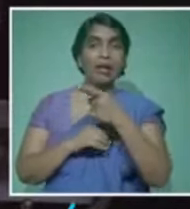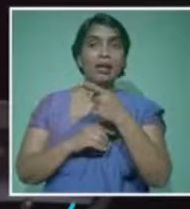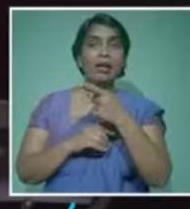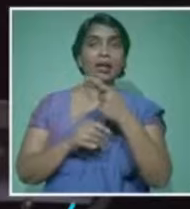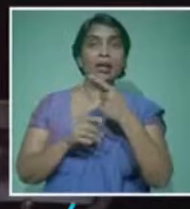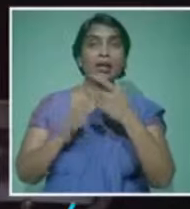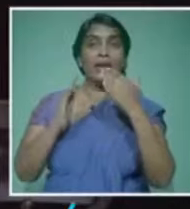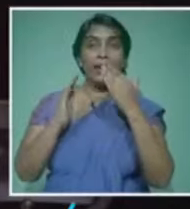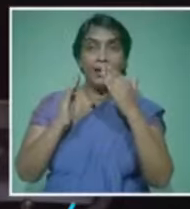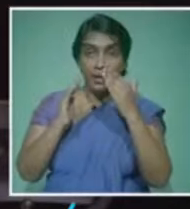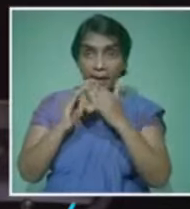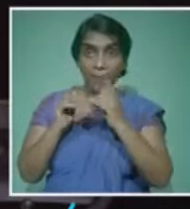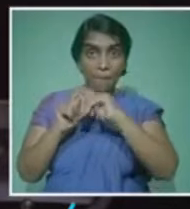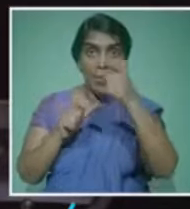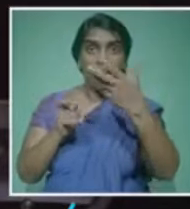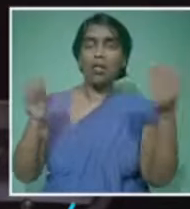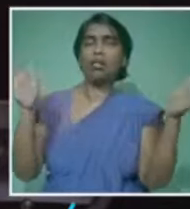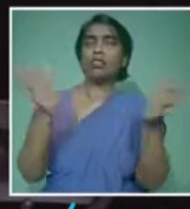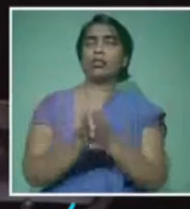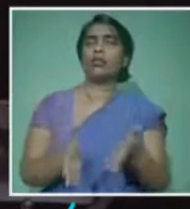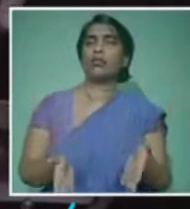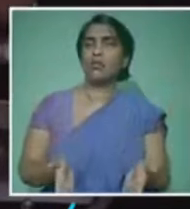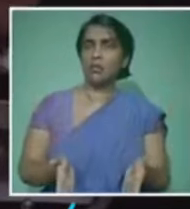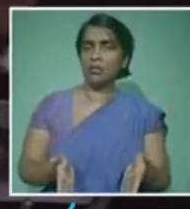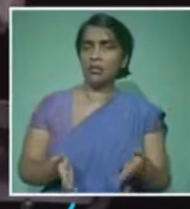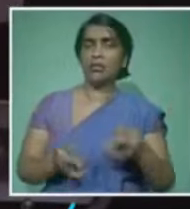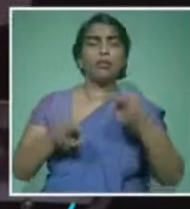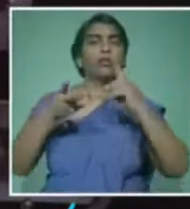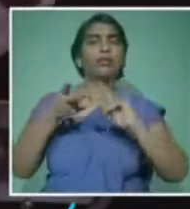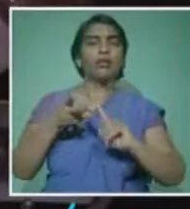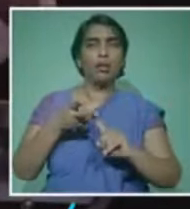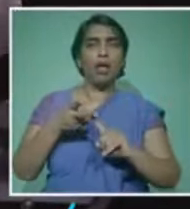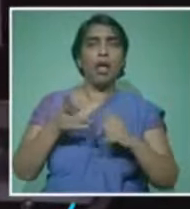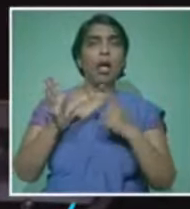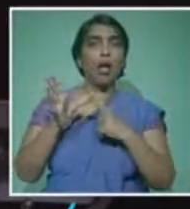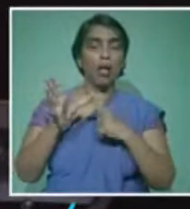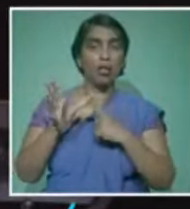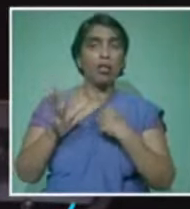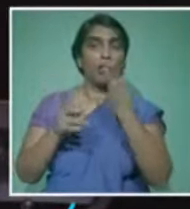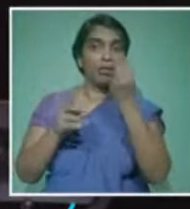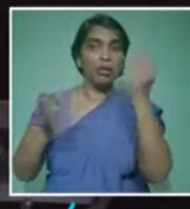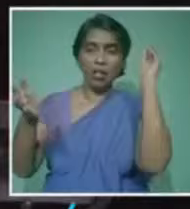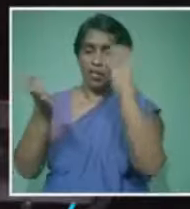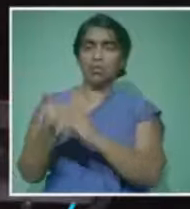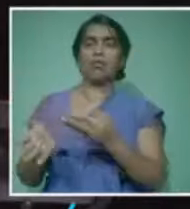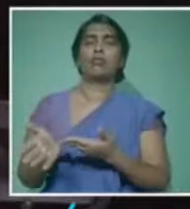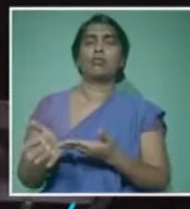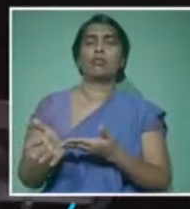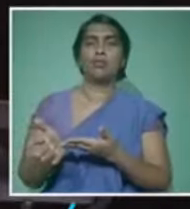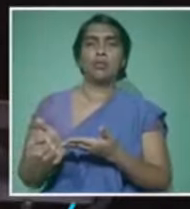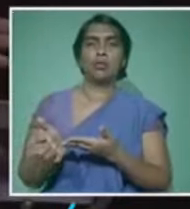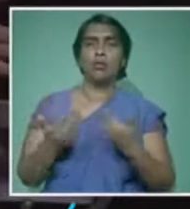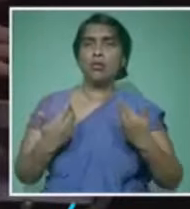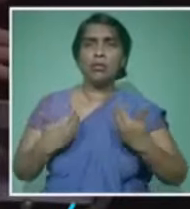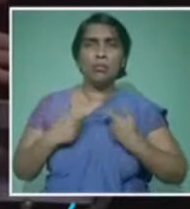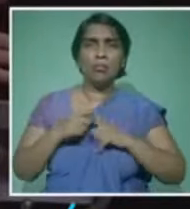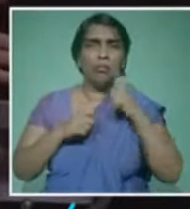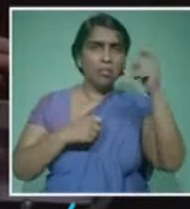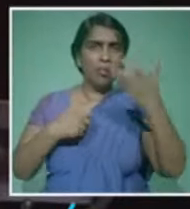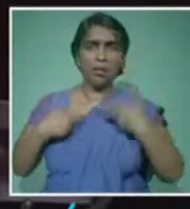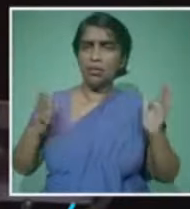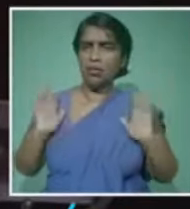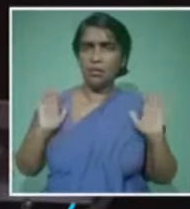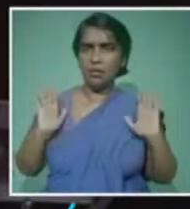වැනි දින සල්ලිත් මේකට දාලා තියෙනවා හරි ඊළඟට ඉන්නවා අතවුසෙන් රත්න මැතිතුමාගේ සල්ලි ටිකත් මේකට දාලා තියෙනවා මේ මම කියන්න දින කාරණාවක්